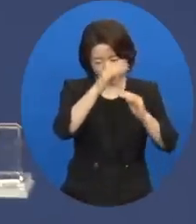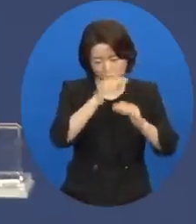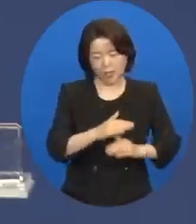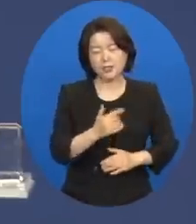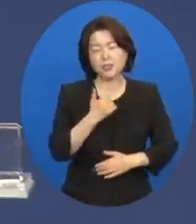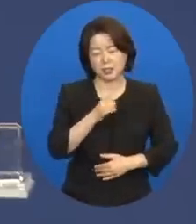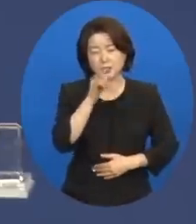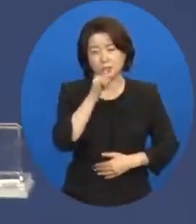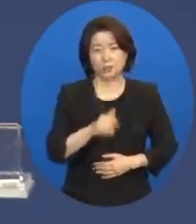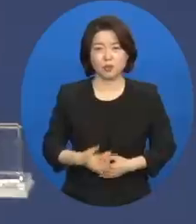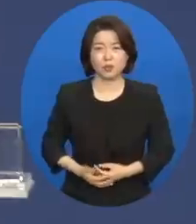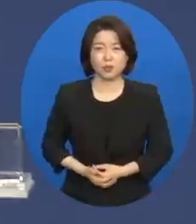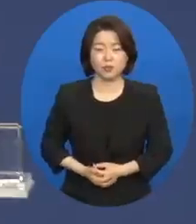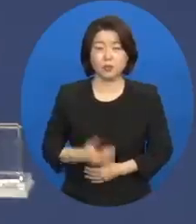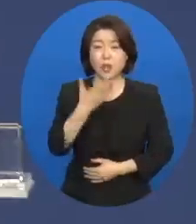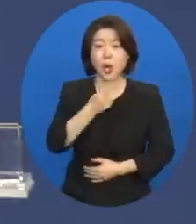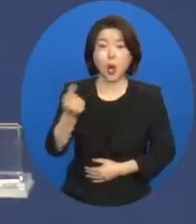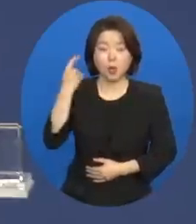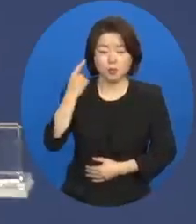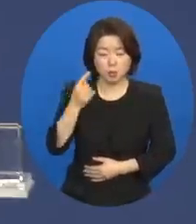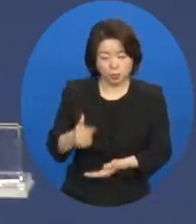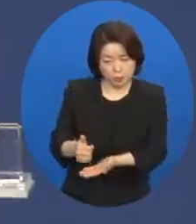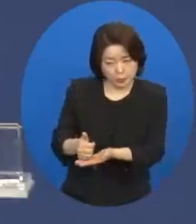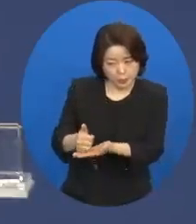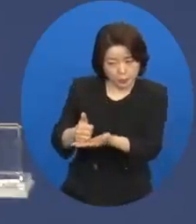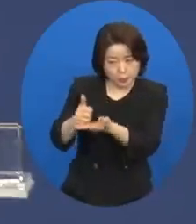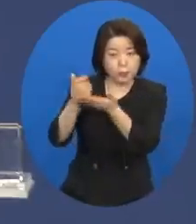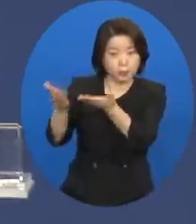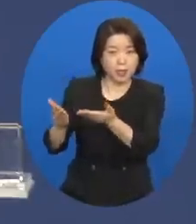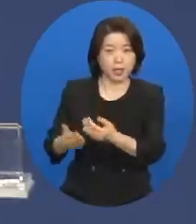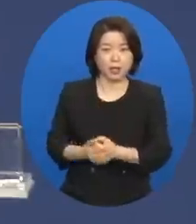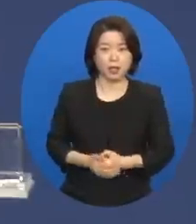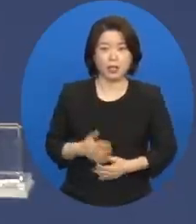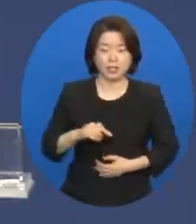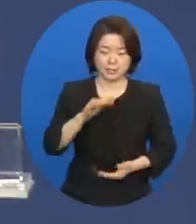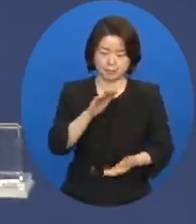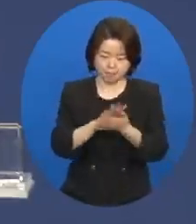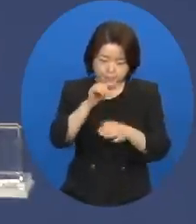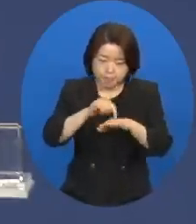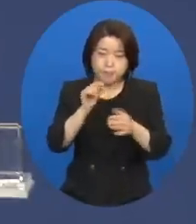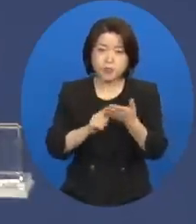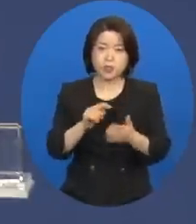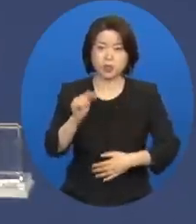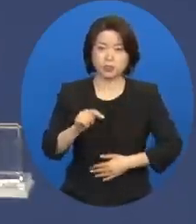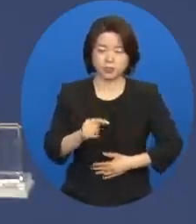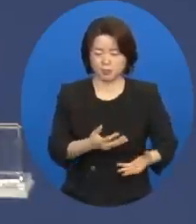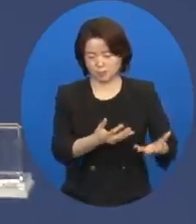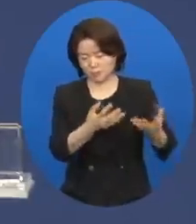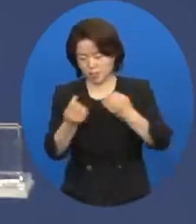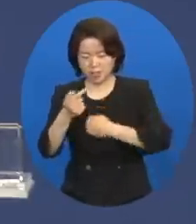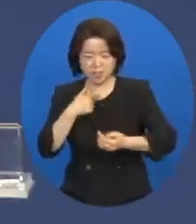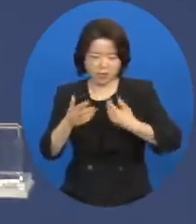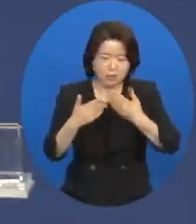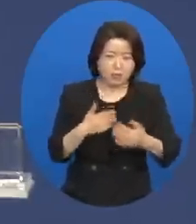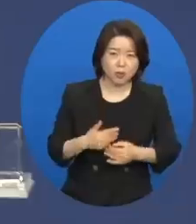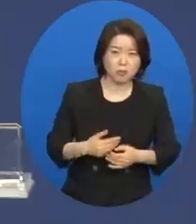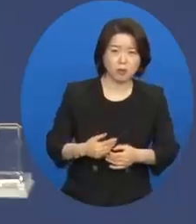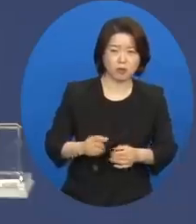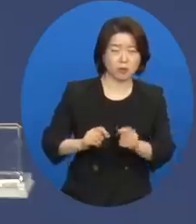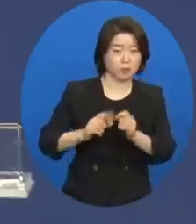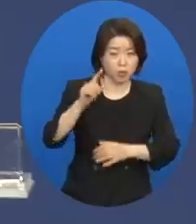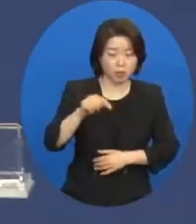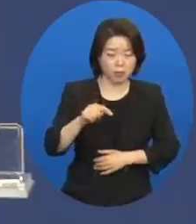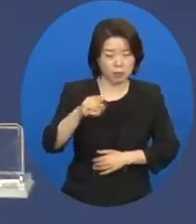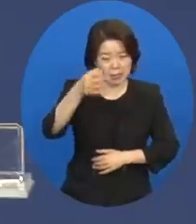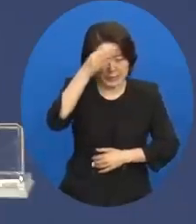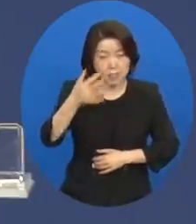그랬지만 복음으로 이렇게 섬기면서 우리 이 열정적이고 그 수많은 체험과 뭐 대단한